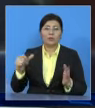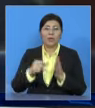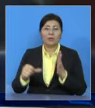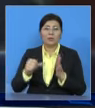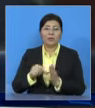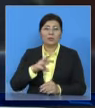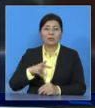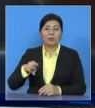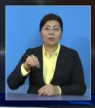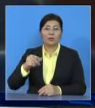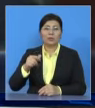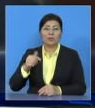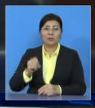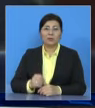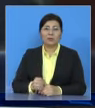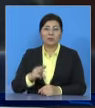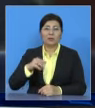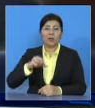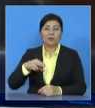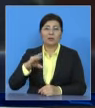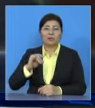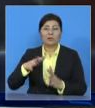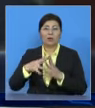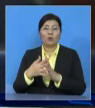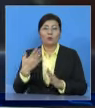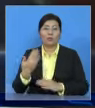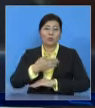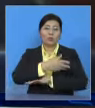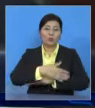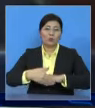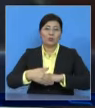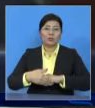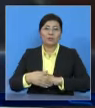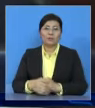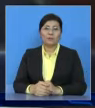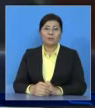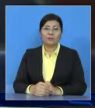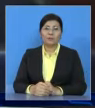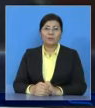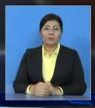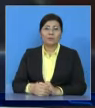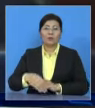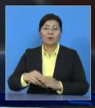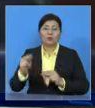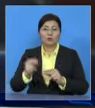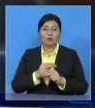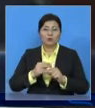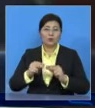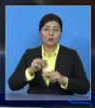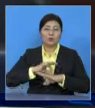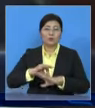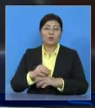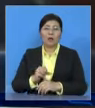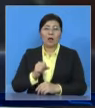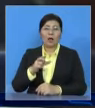бөлінді. Жаңа атап өткен Талсай ауылында екі көшені осы облыс бюджеттің қаржысымен жөндеп алып отырмыз. Абатбайтақ